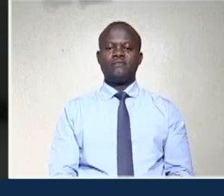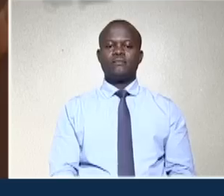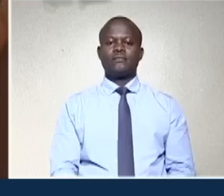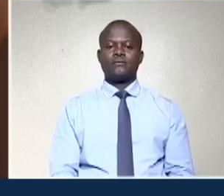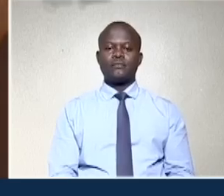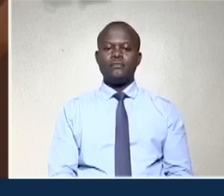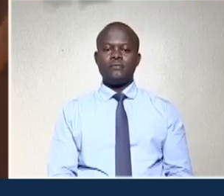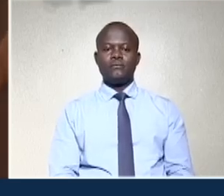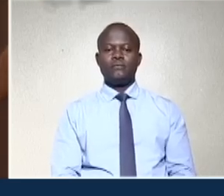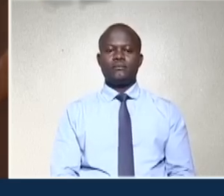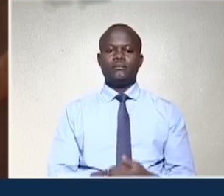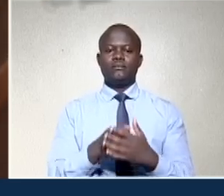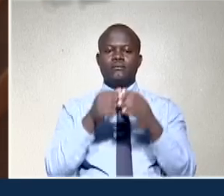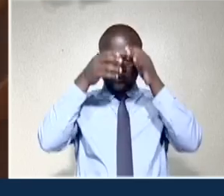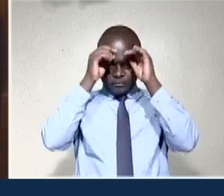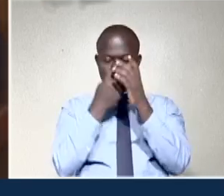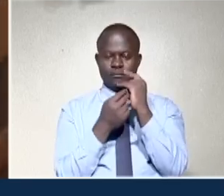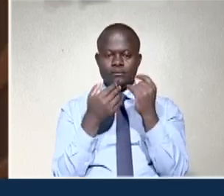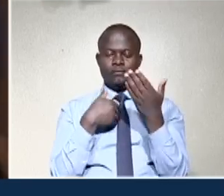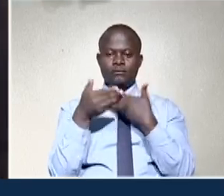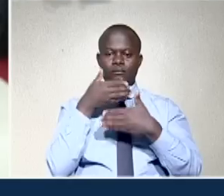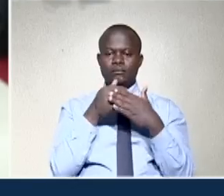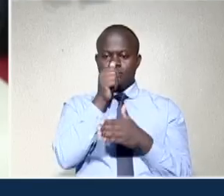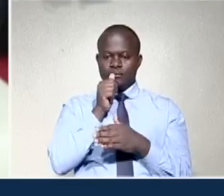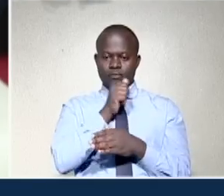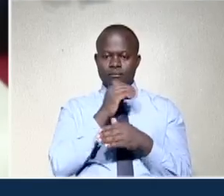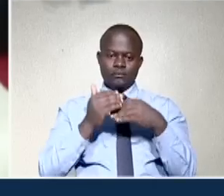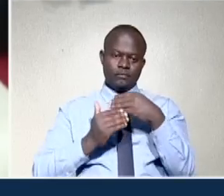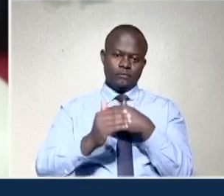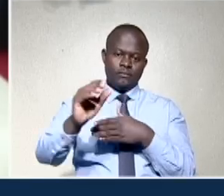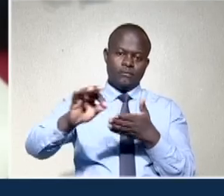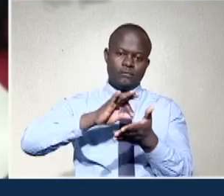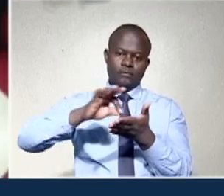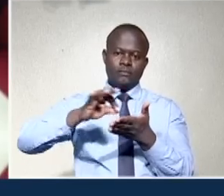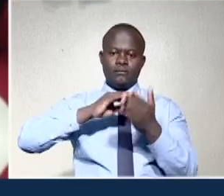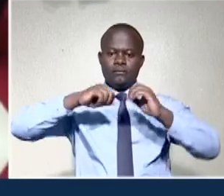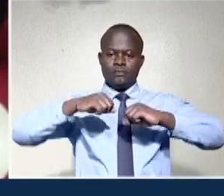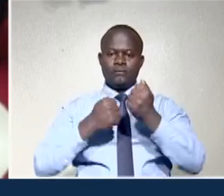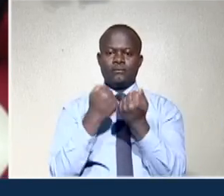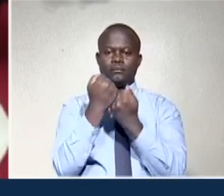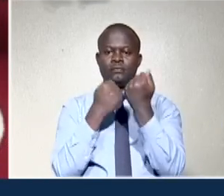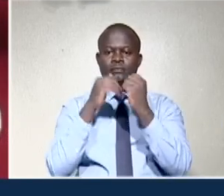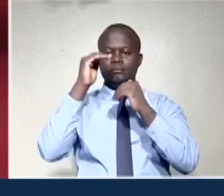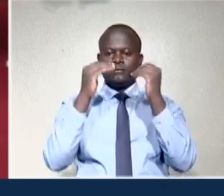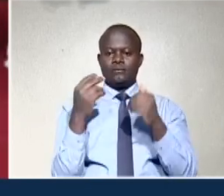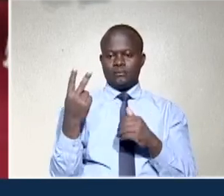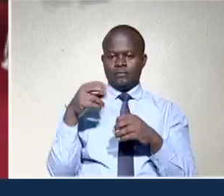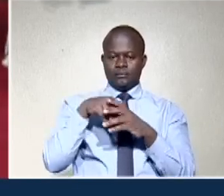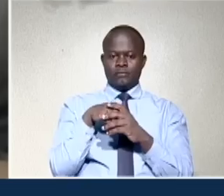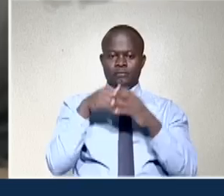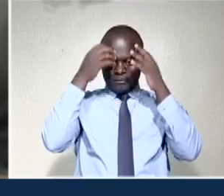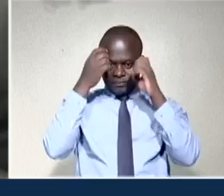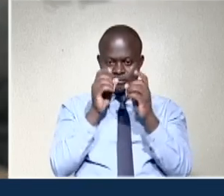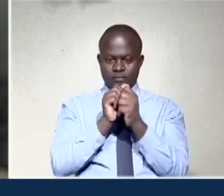now. Abakuru b'ibihugu byombi bagiranye ibiganiro mu muhezo byakurikiwe no gushyira umukono ku masezerano y'ubutwererane mu nzego ebyiri zirimo